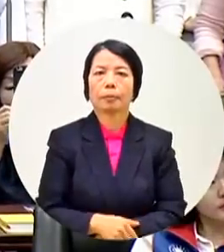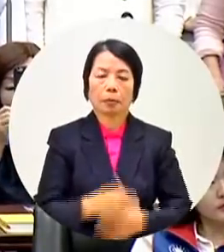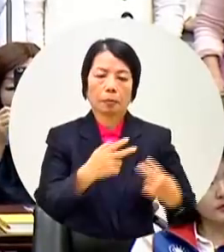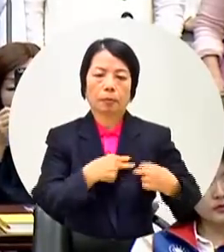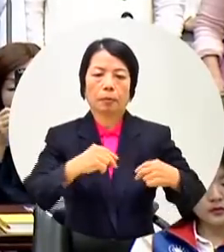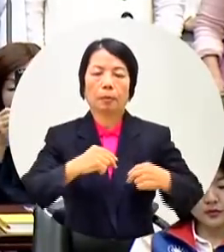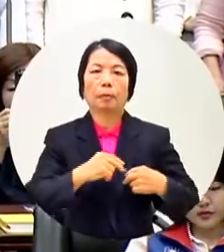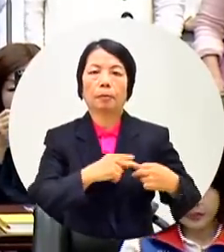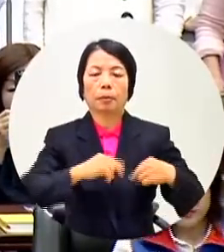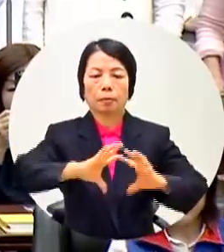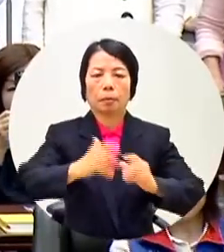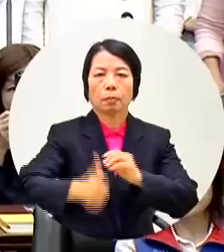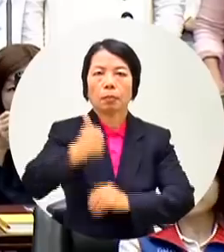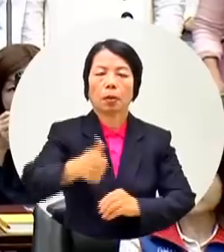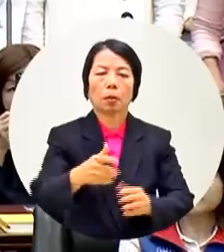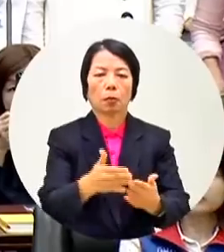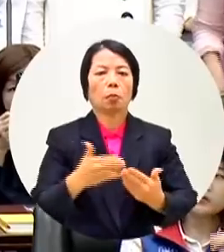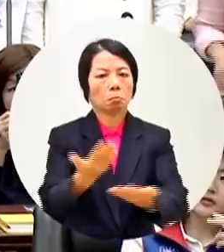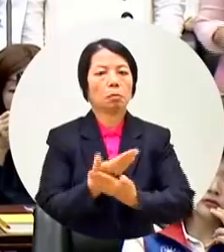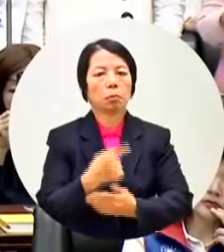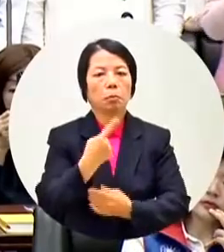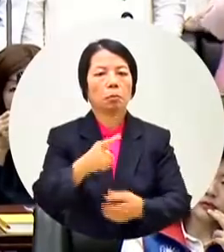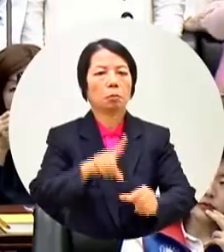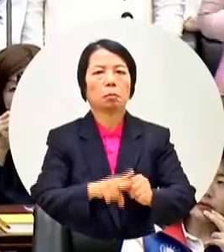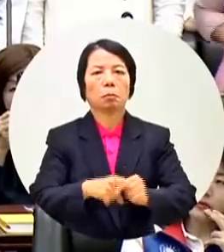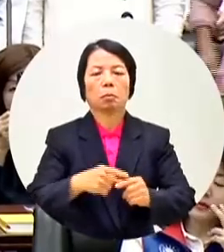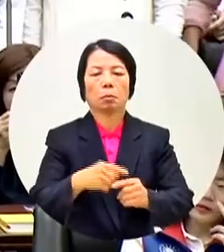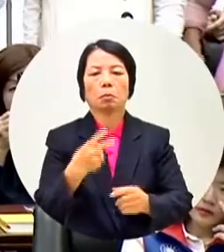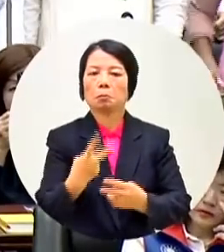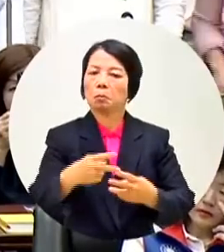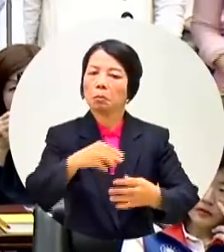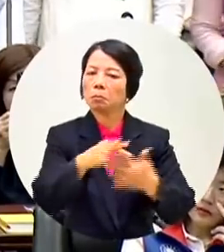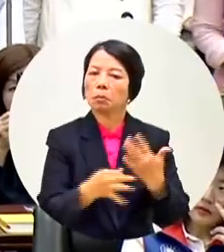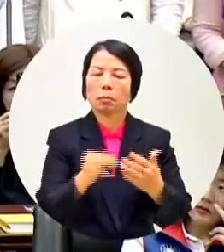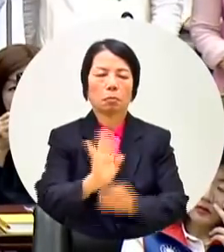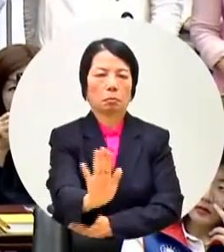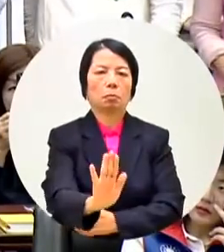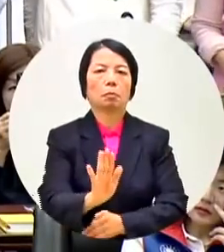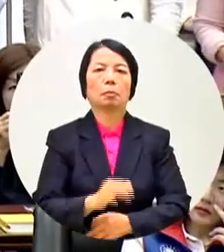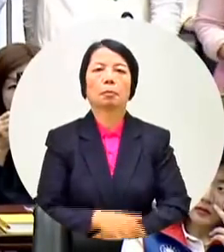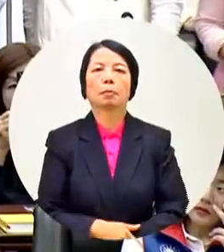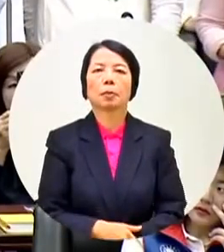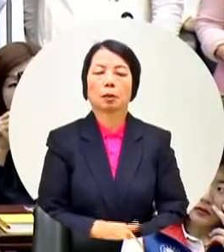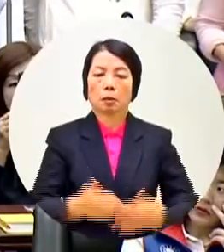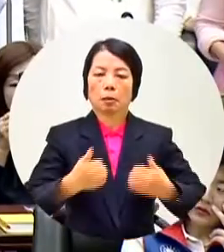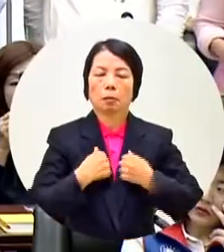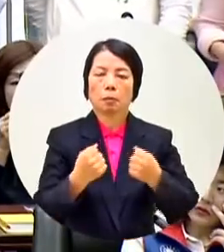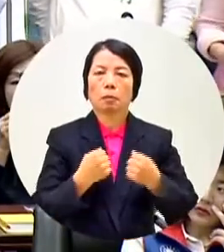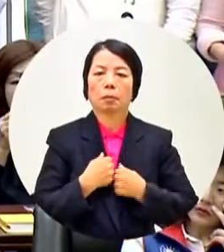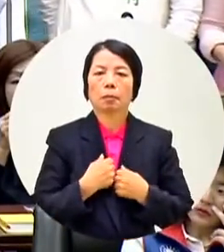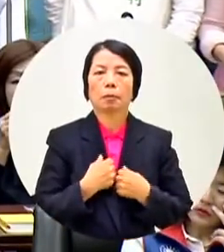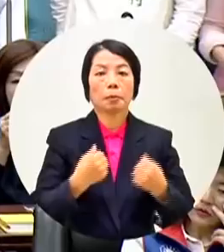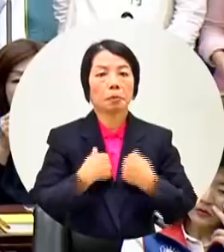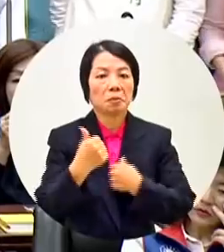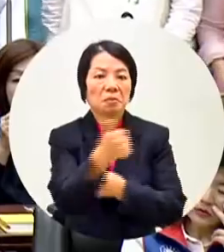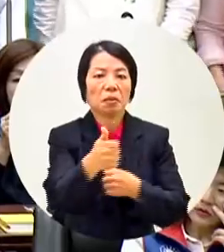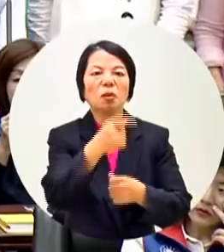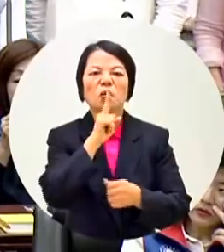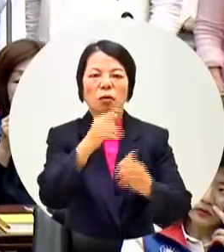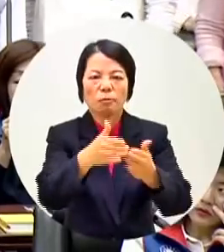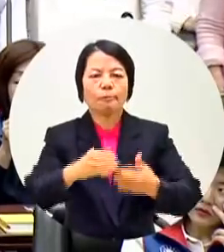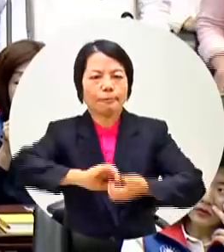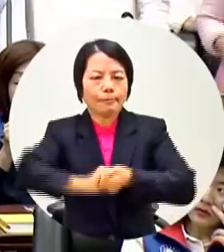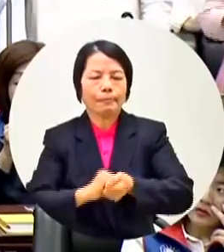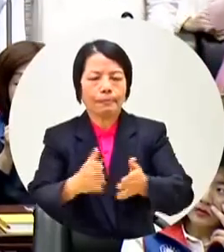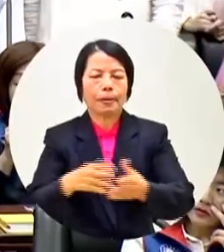国两制，他主张台湾共识。哦，习近平有讲，哦，他就是要一中，他就是要一国两制，他就是要统一。那韩市长你